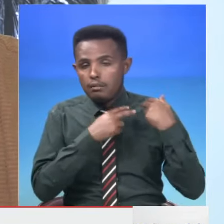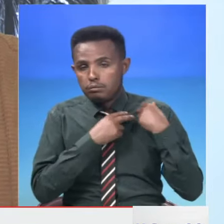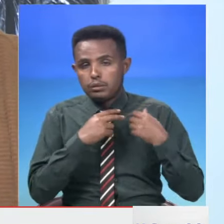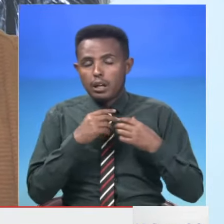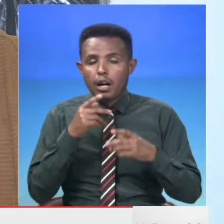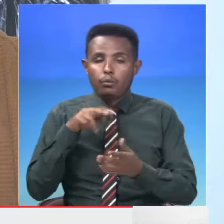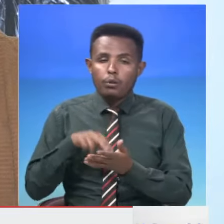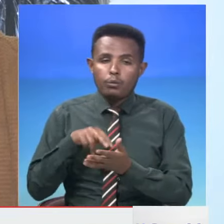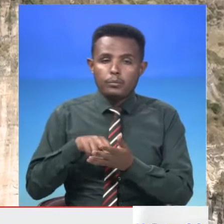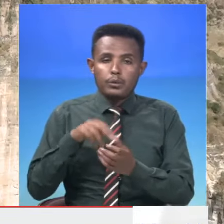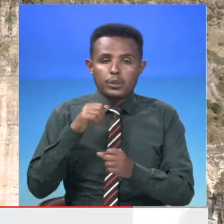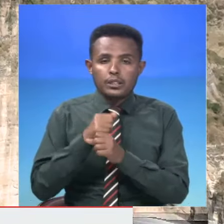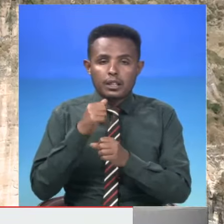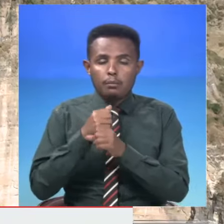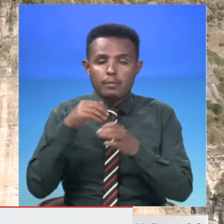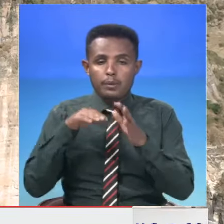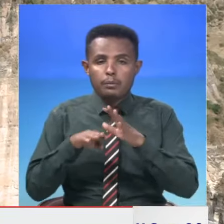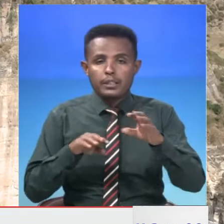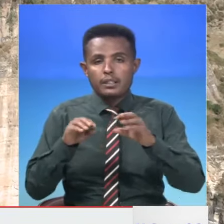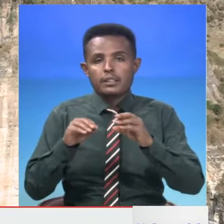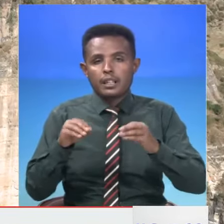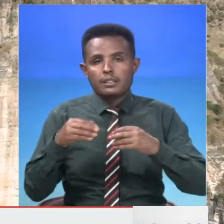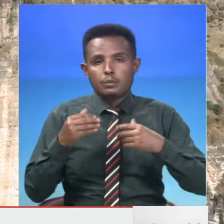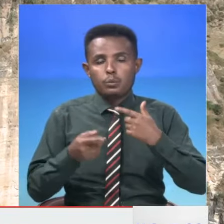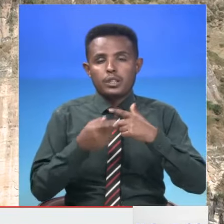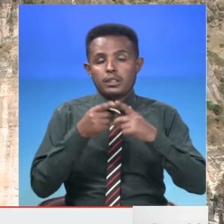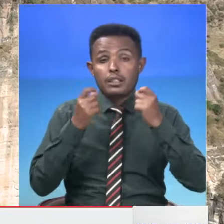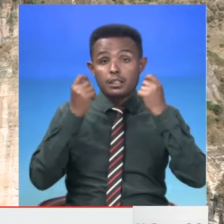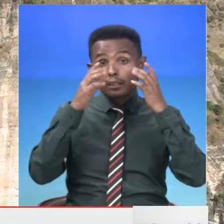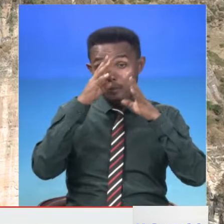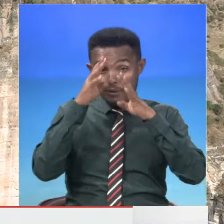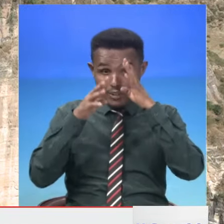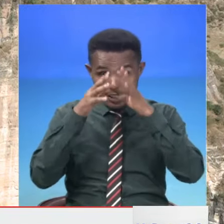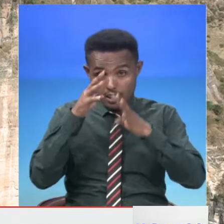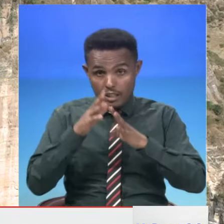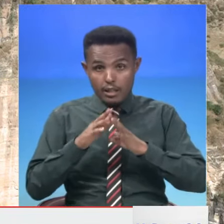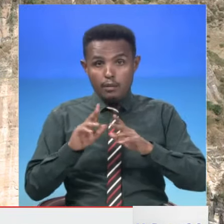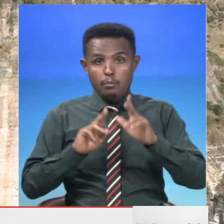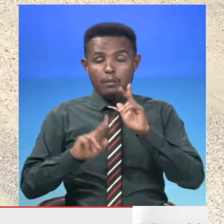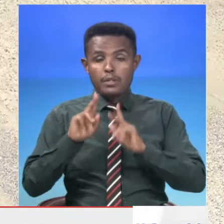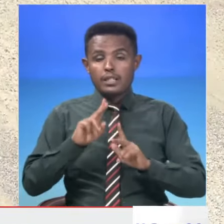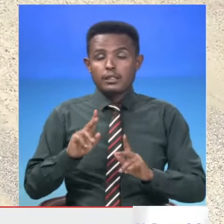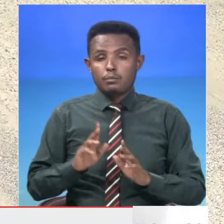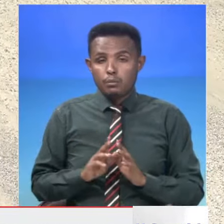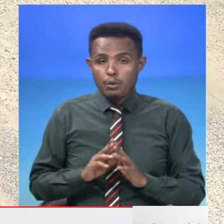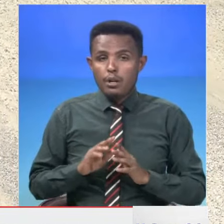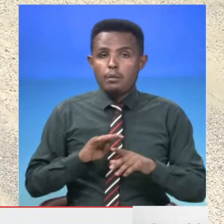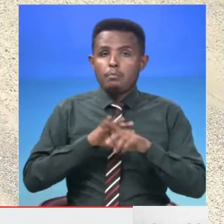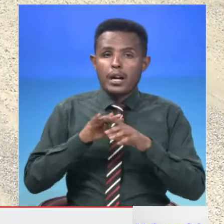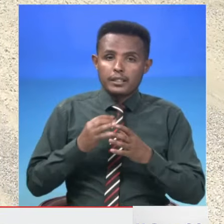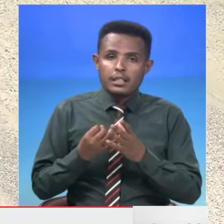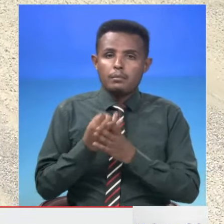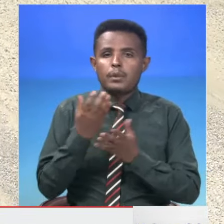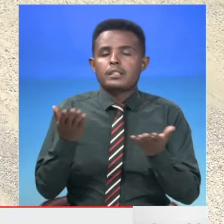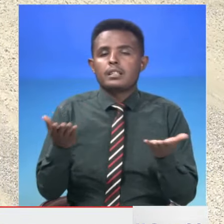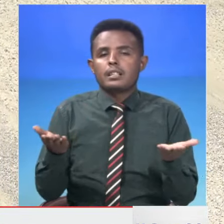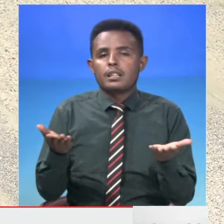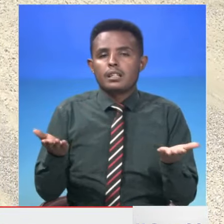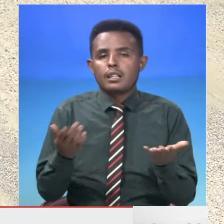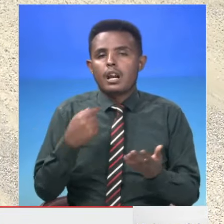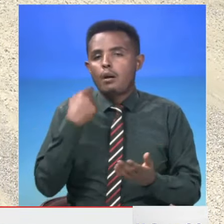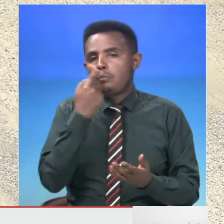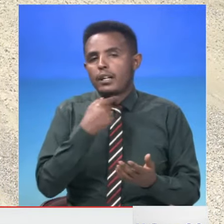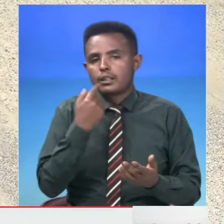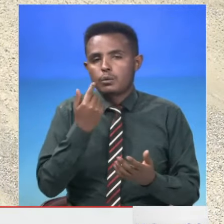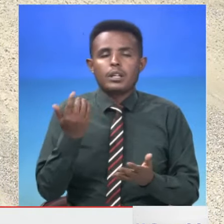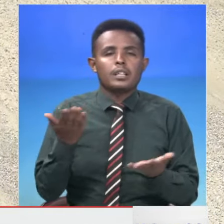ለመግባት እንቅስቃሴዎች ላይ ነን። ሁለተኛ ግንዛቤ ፈጠራችን ማህበረሰቡ ምንድነው መአድን እኔ ማለት ነው የት የት ለማን ነው